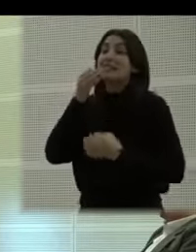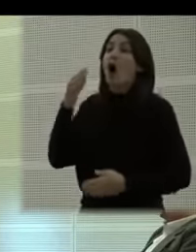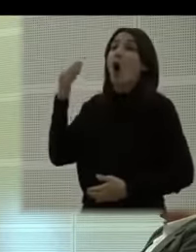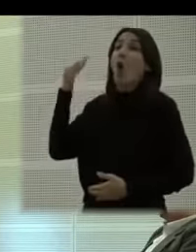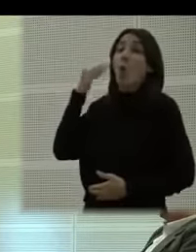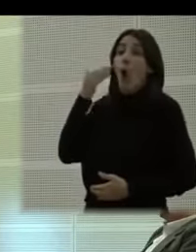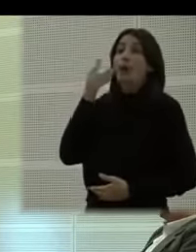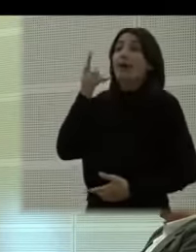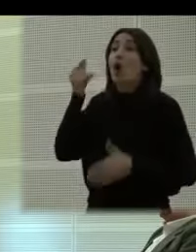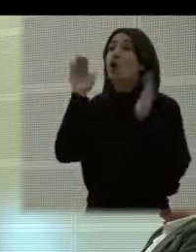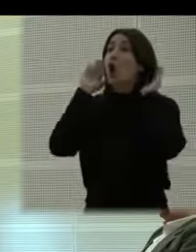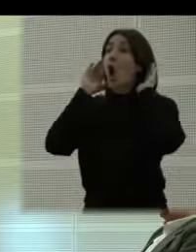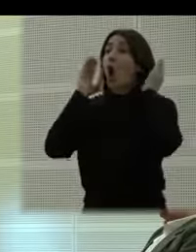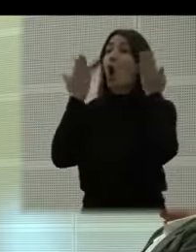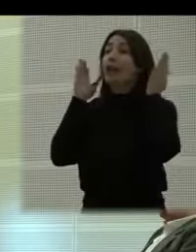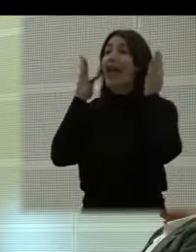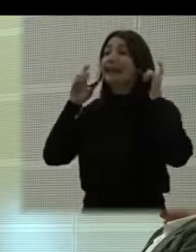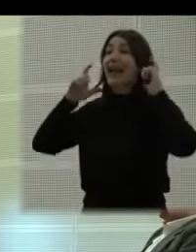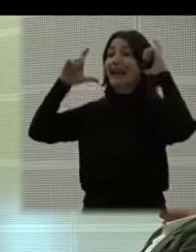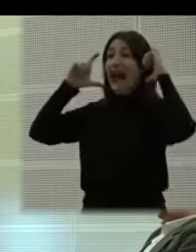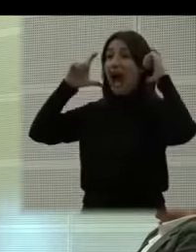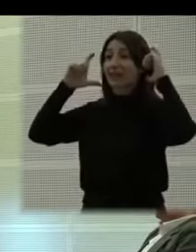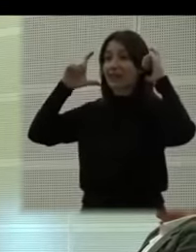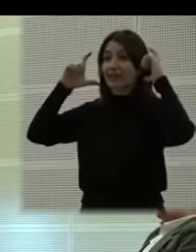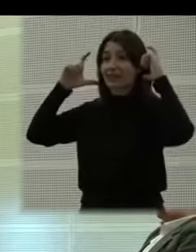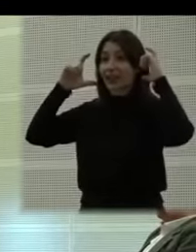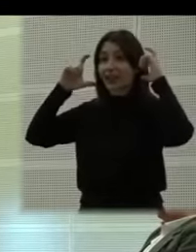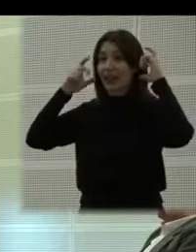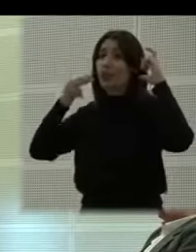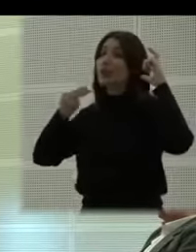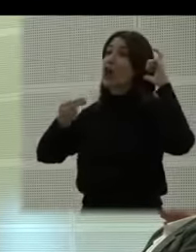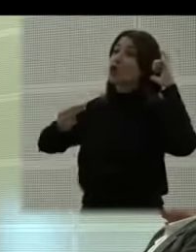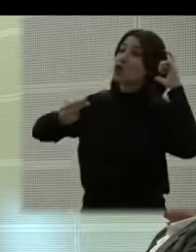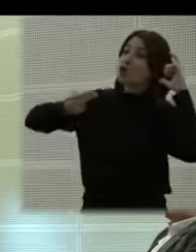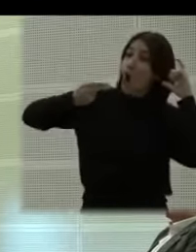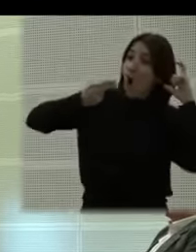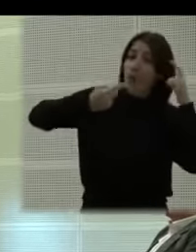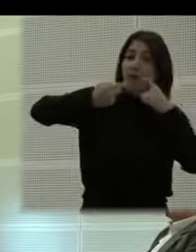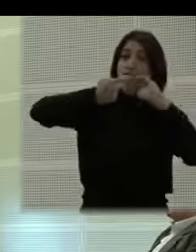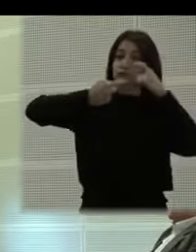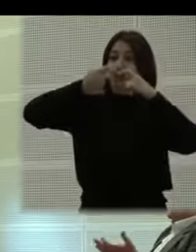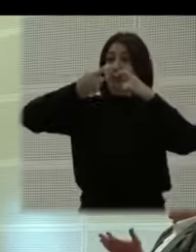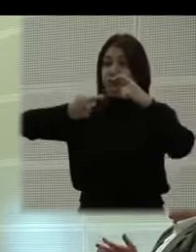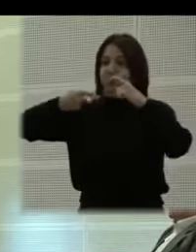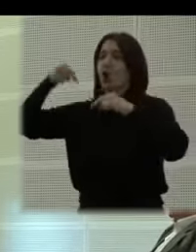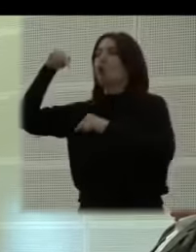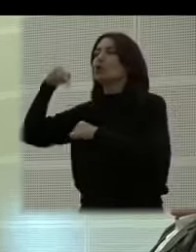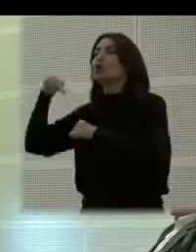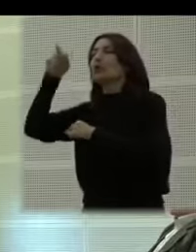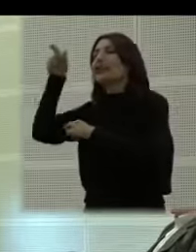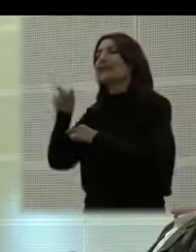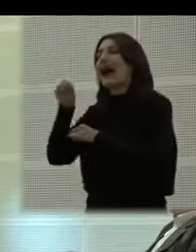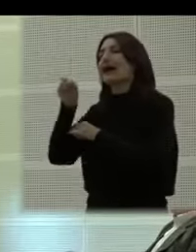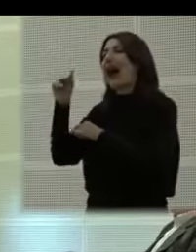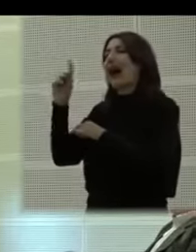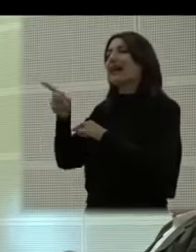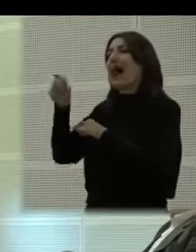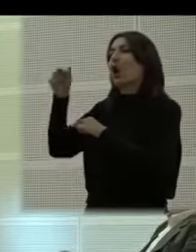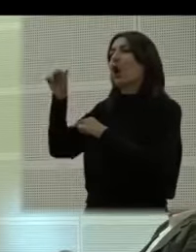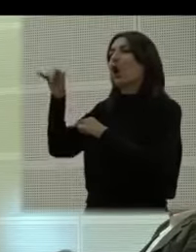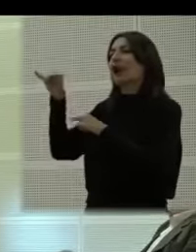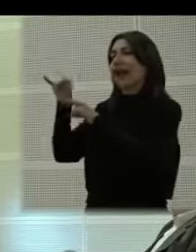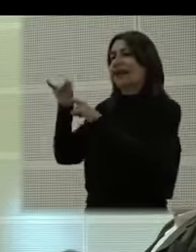grandi. Quindi da quel momento si è detto, noi abbiamo avuto gli aragonesi nel sud d'Italia, quindi che ci hanno portato